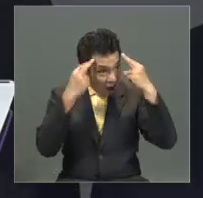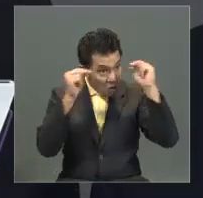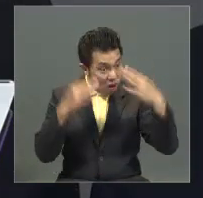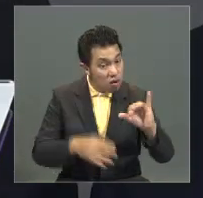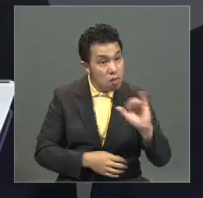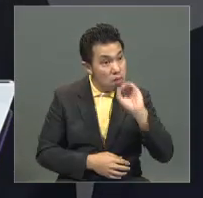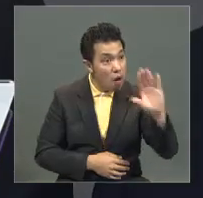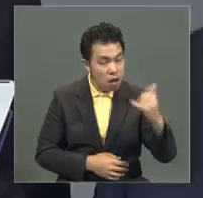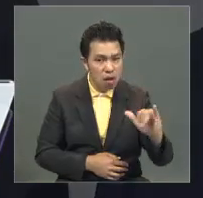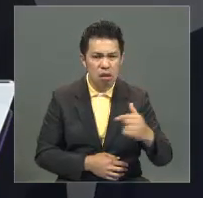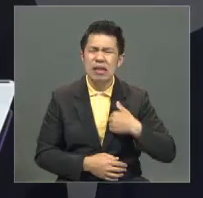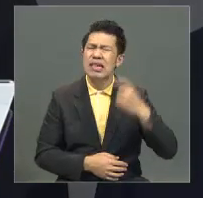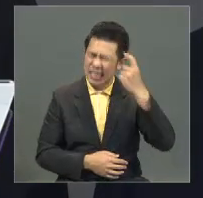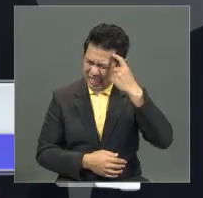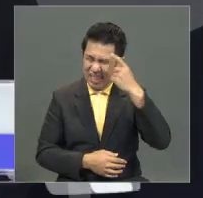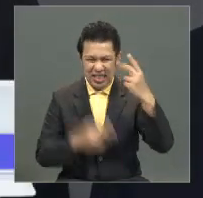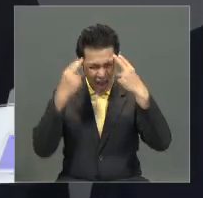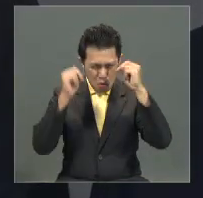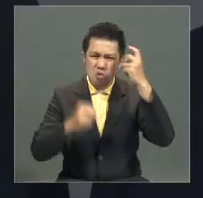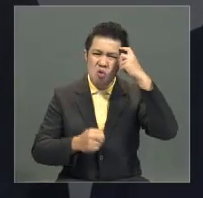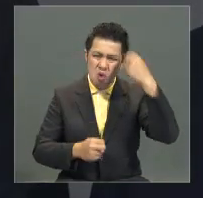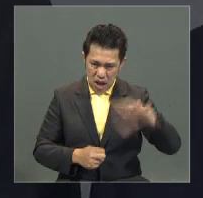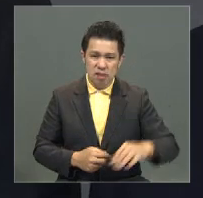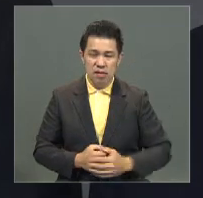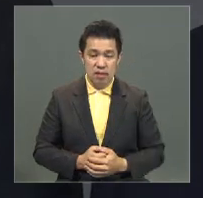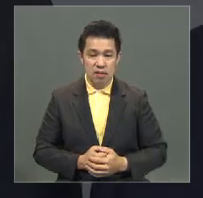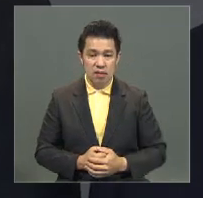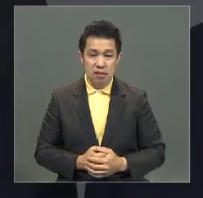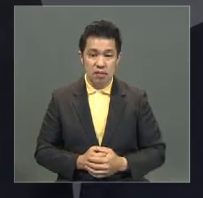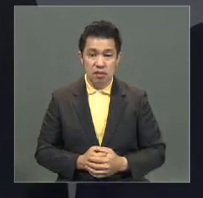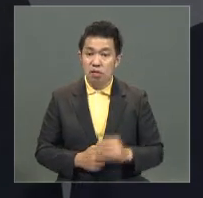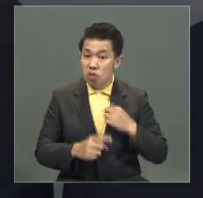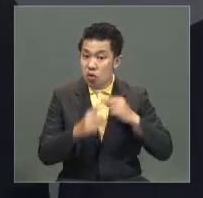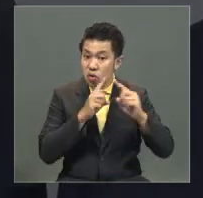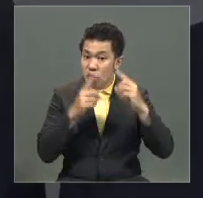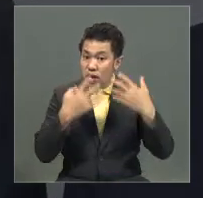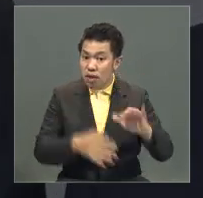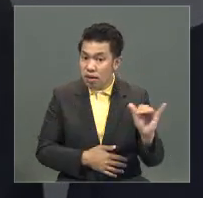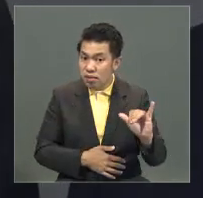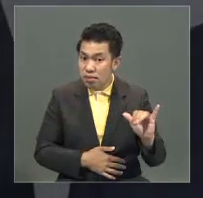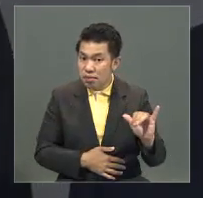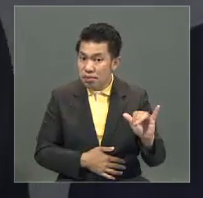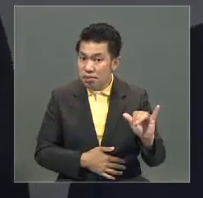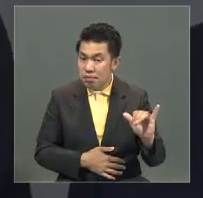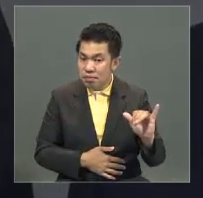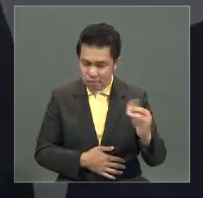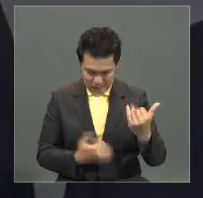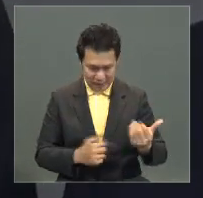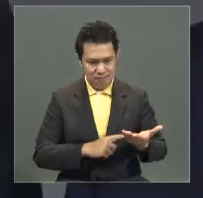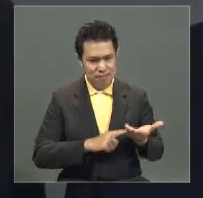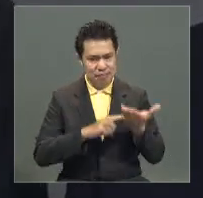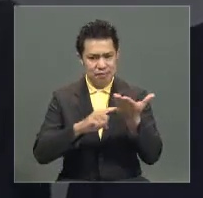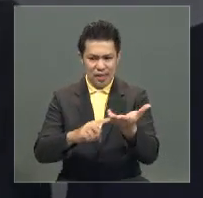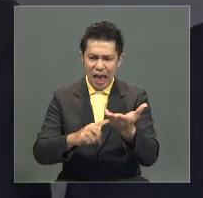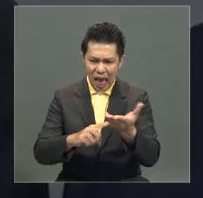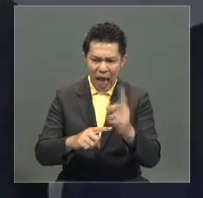กอะค่ะ เข้าใจว่าท่านทราบแล้วนะครับเข้าใจว่าท่านทราบแล ้ว ก็นี่แหละครับมายื่นแต่ก็ได้ประส